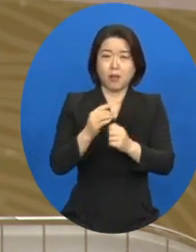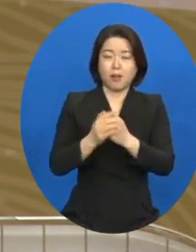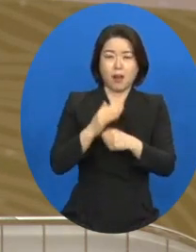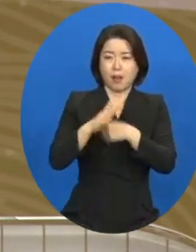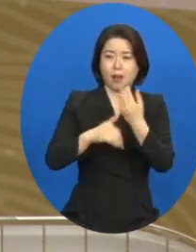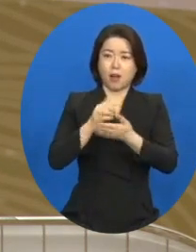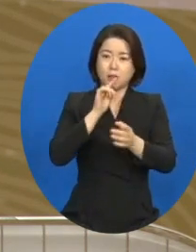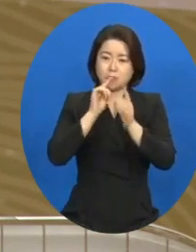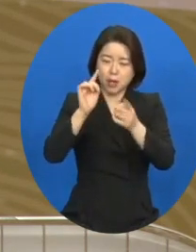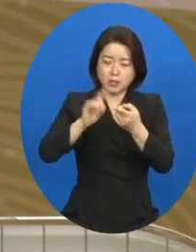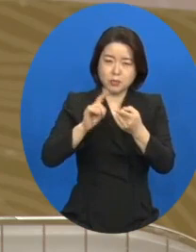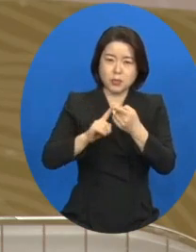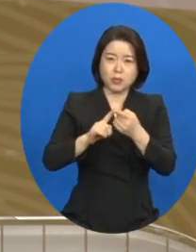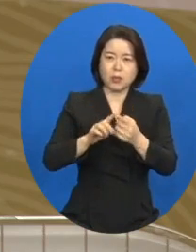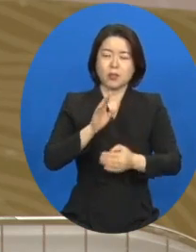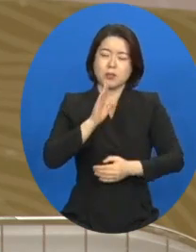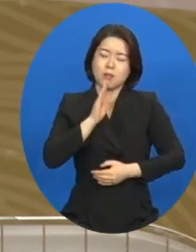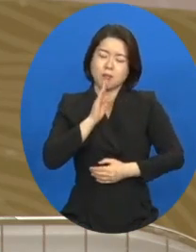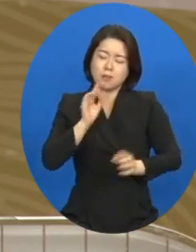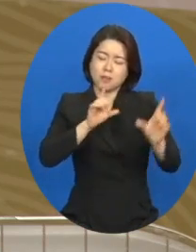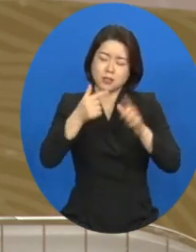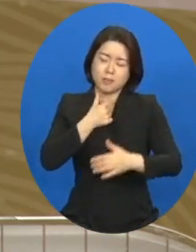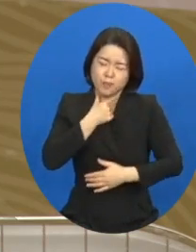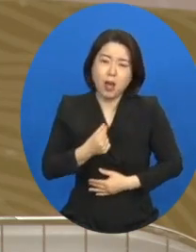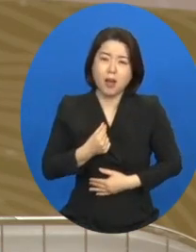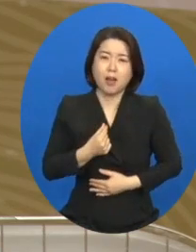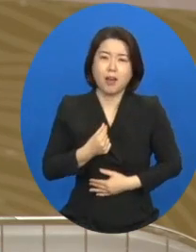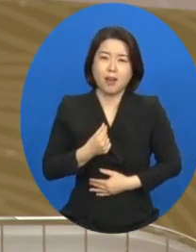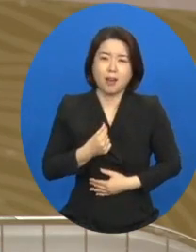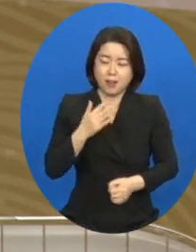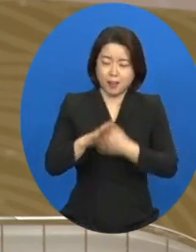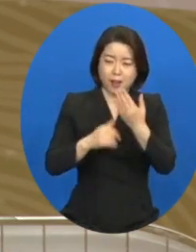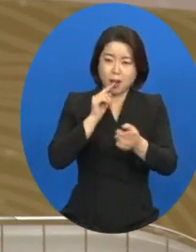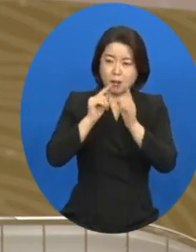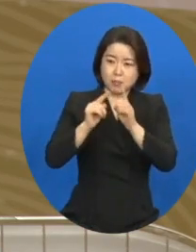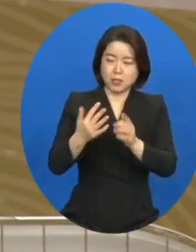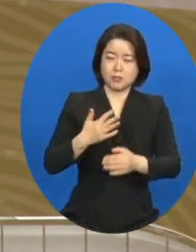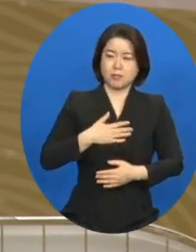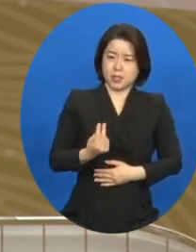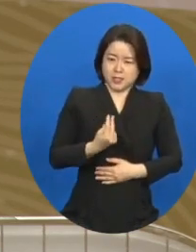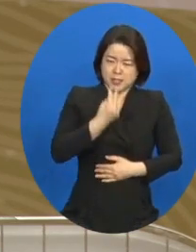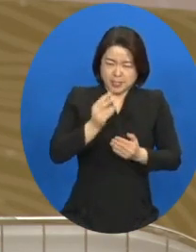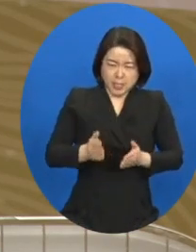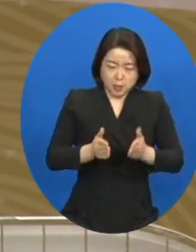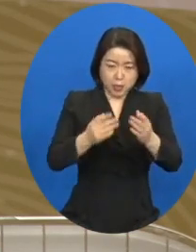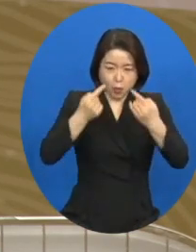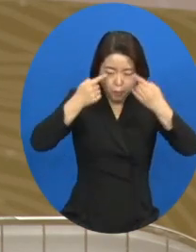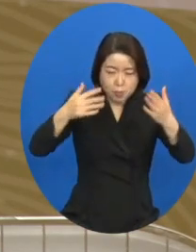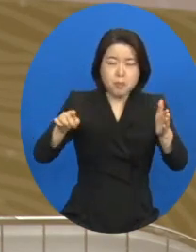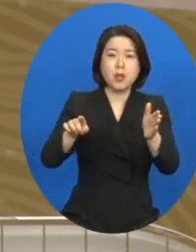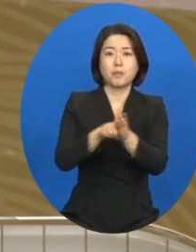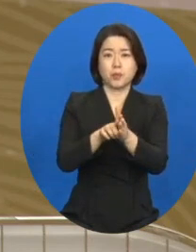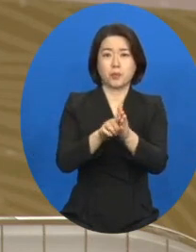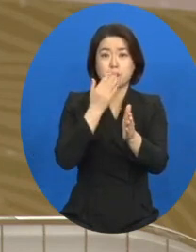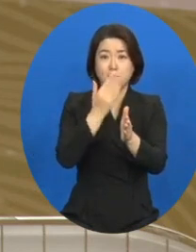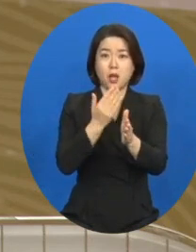하나님 말씀대로 너무 살고 싶어. 하나님의 말씀이 생명길인 게 너무 분명히